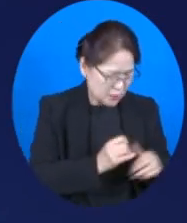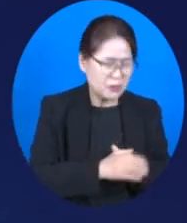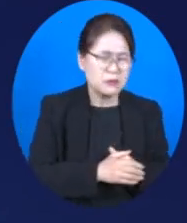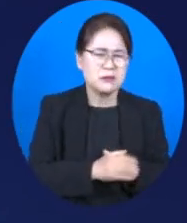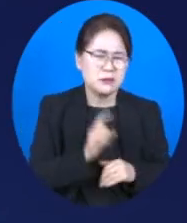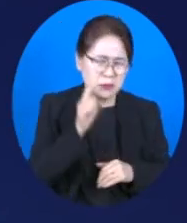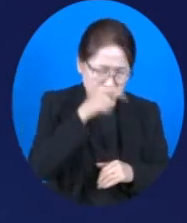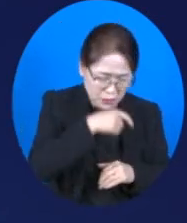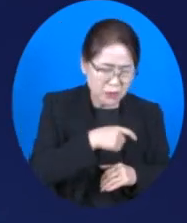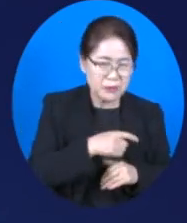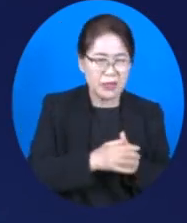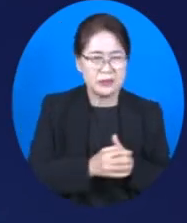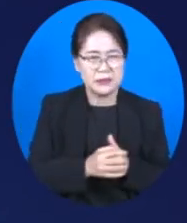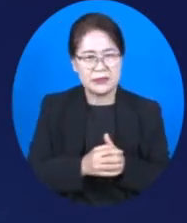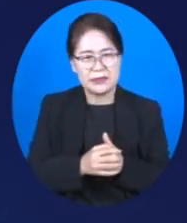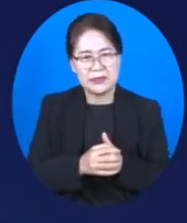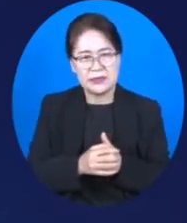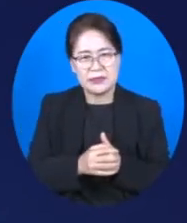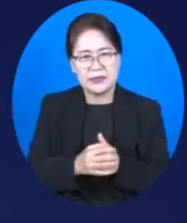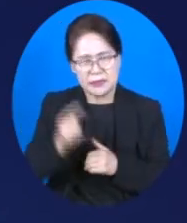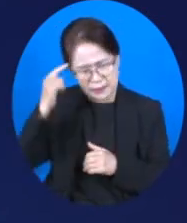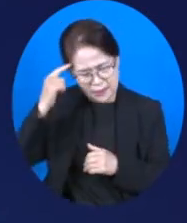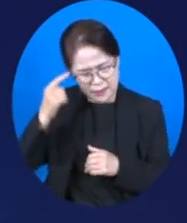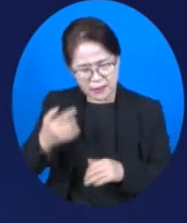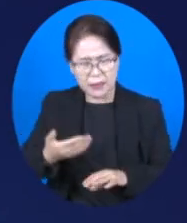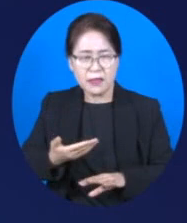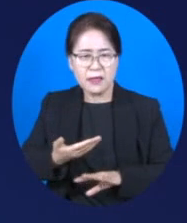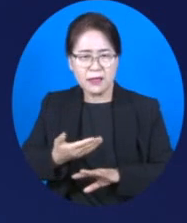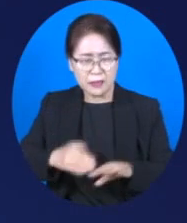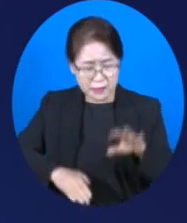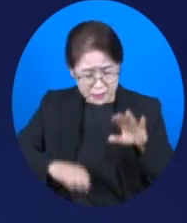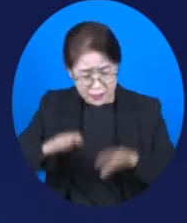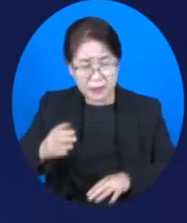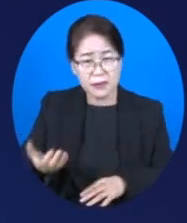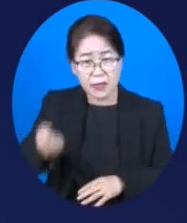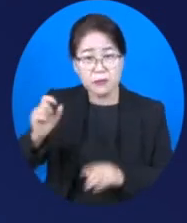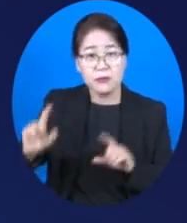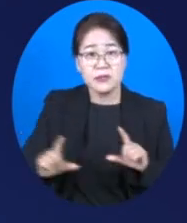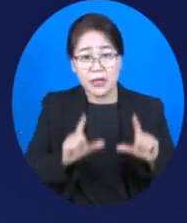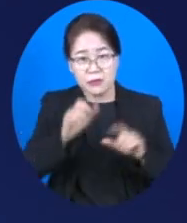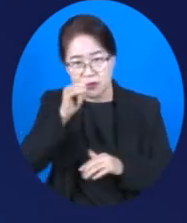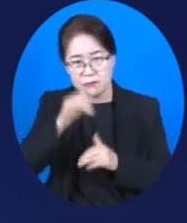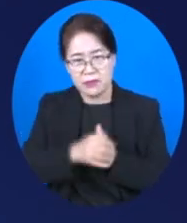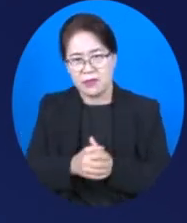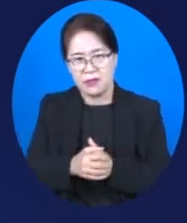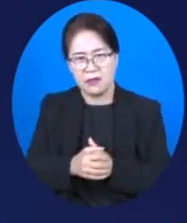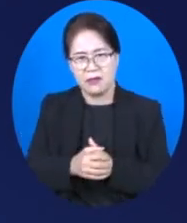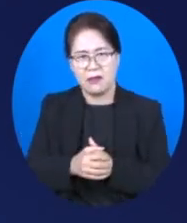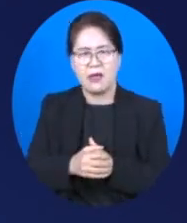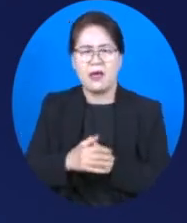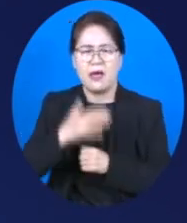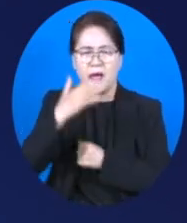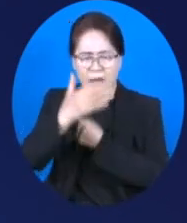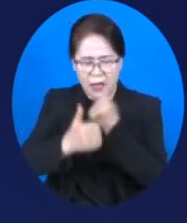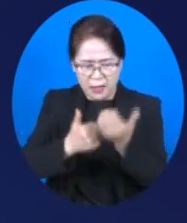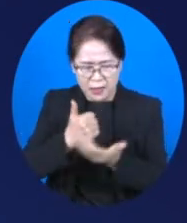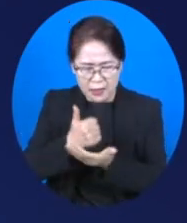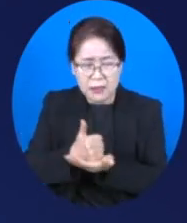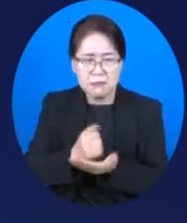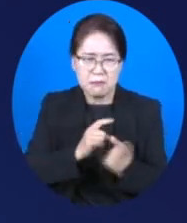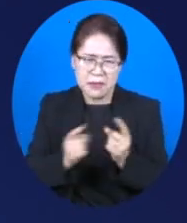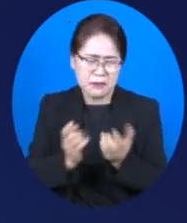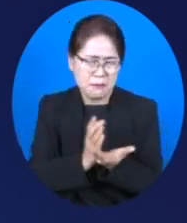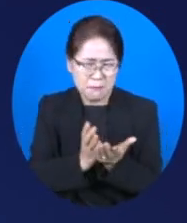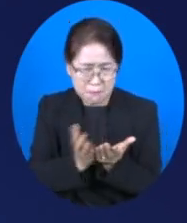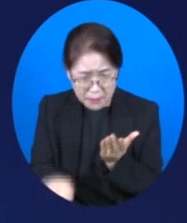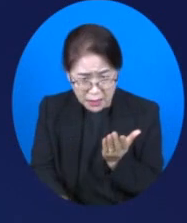이런 이원론적인 생각을 가지고 있습니다. 그러나 여러분, 이것은 성경적이지 않습니다. 그래서 다시